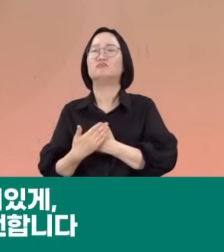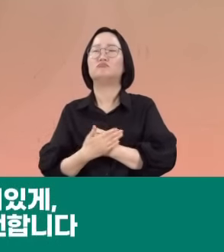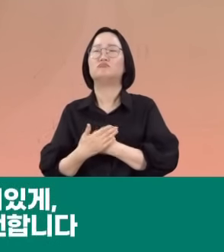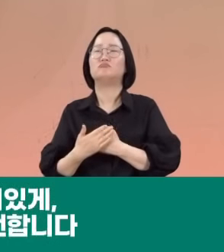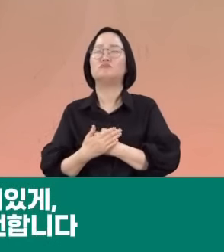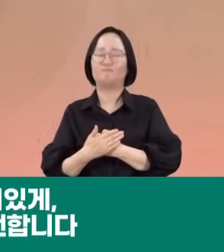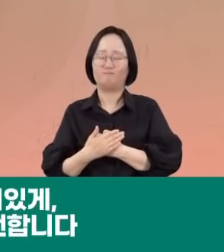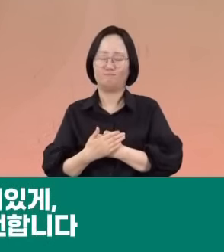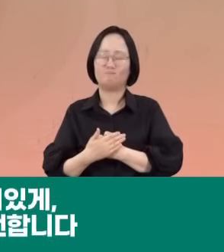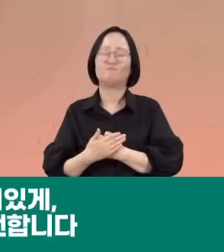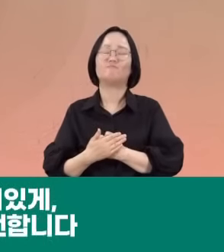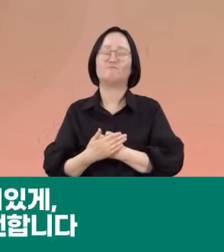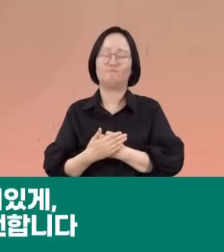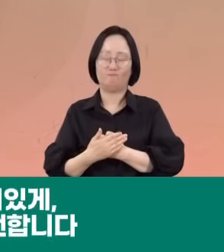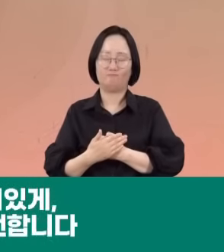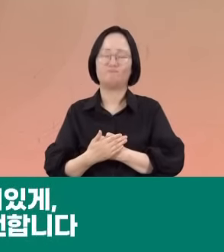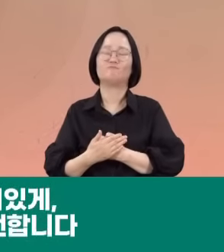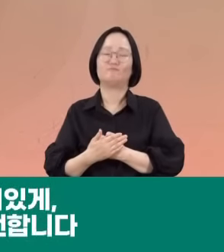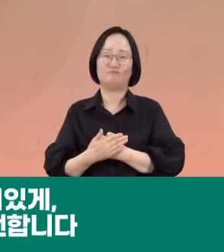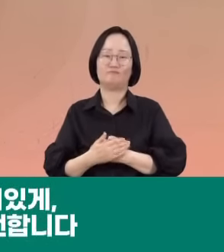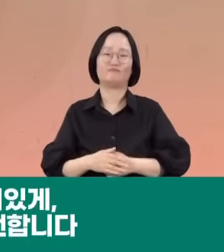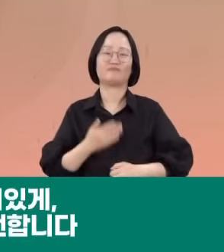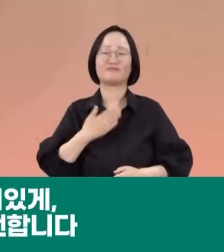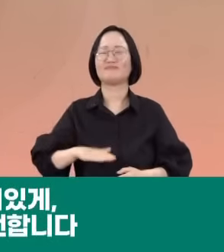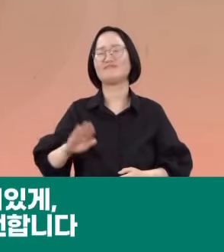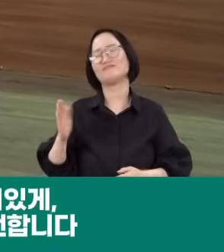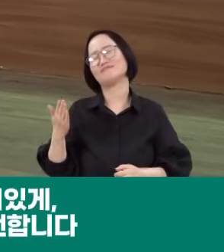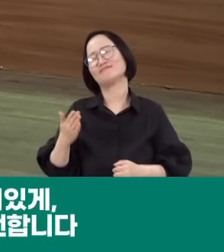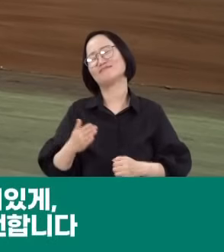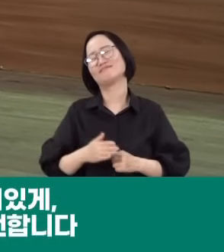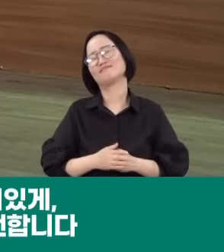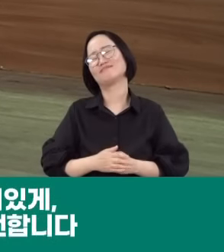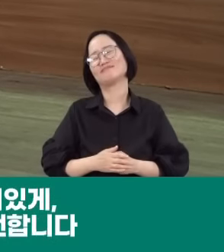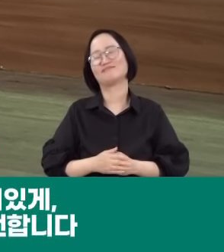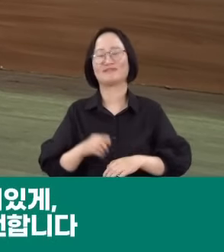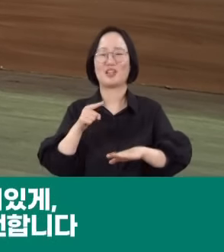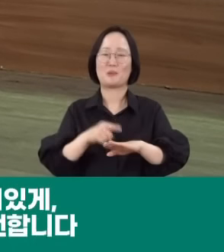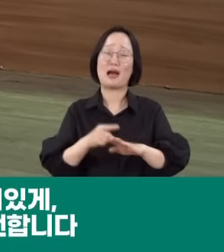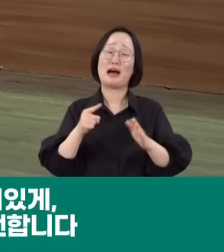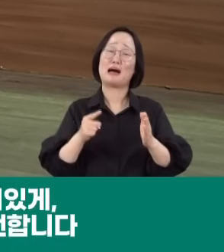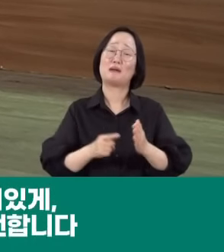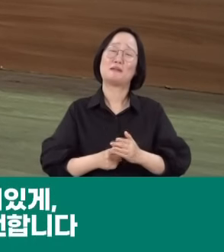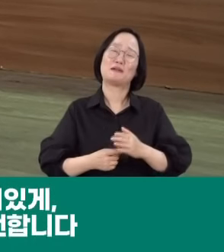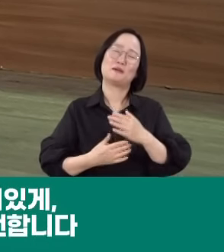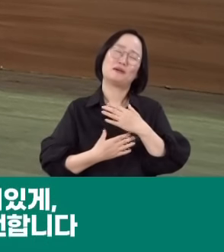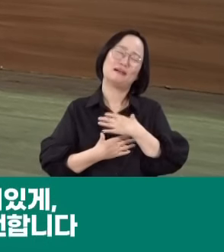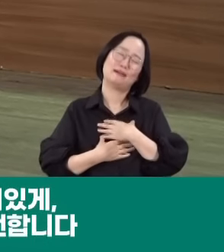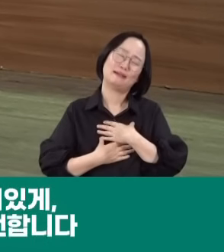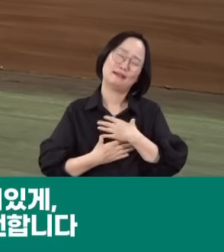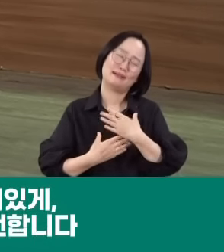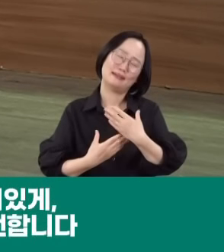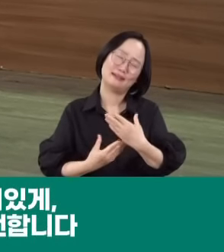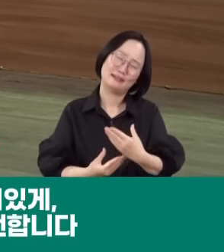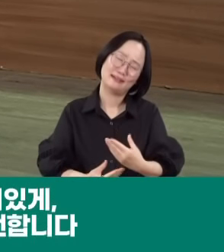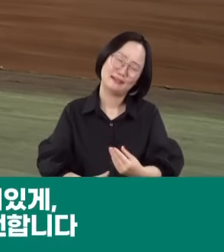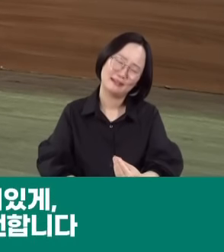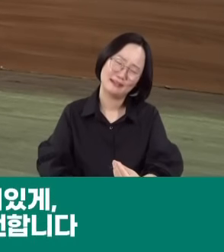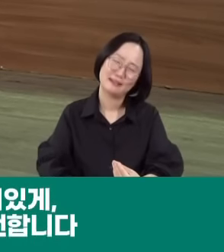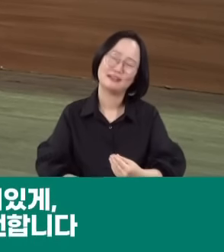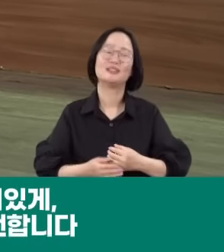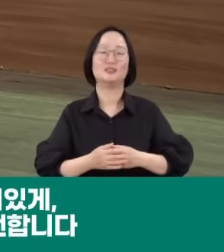거구나라는게 딱 생각이 나면서 마음이 너무너무 편안해 지셨네요